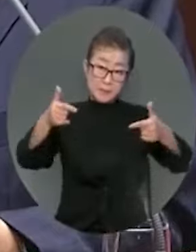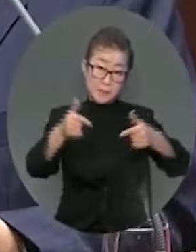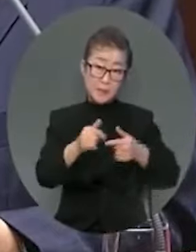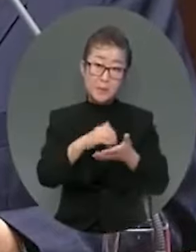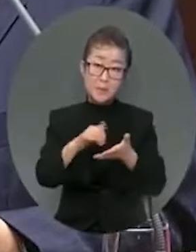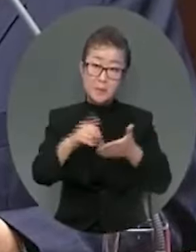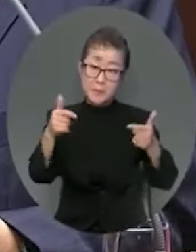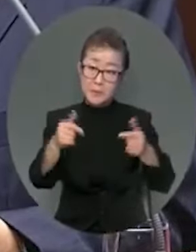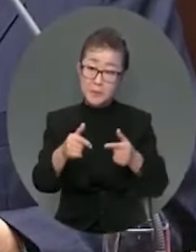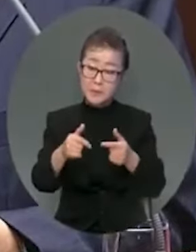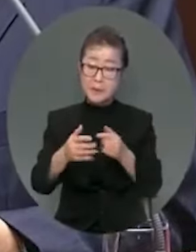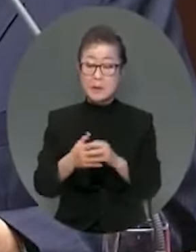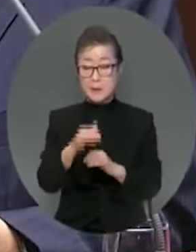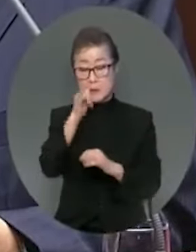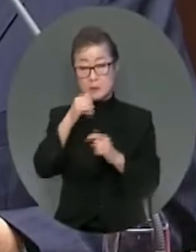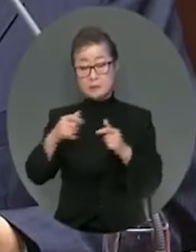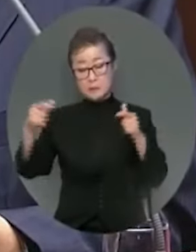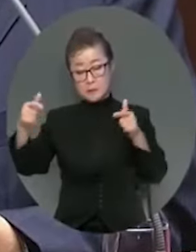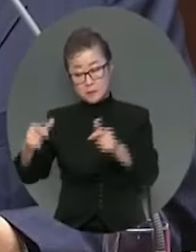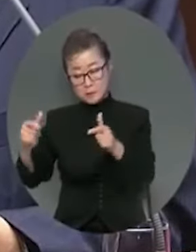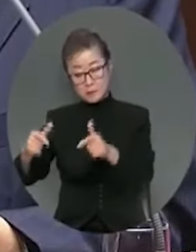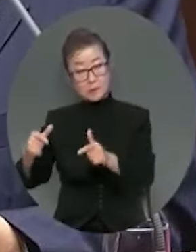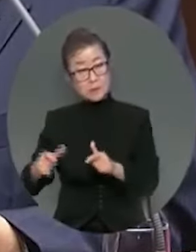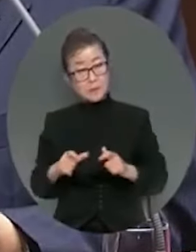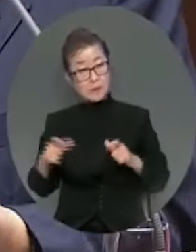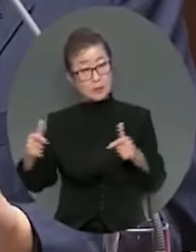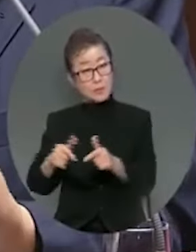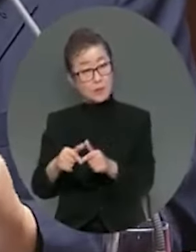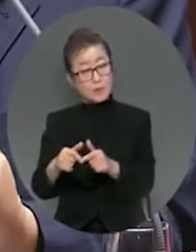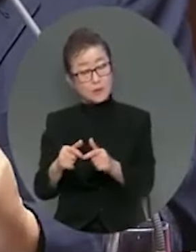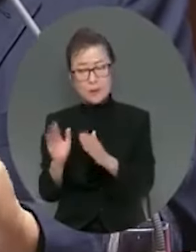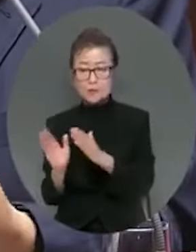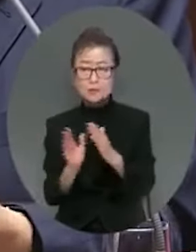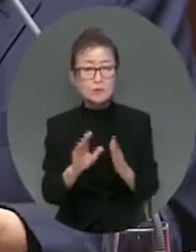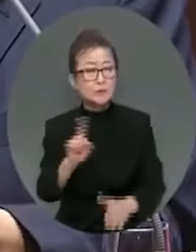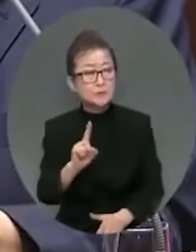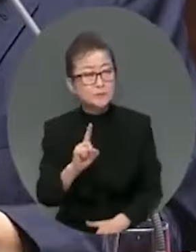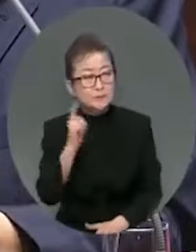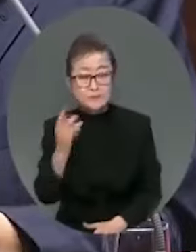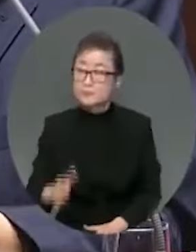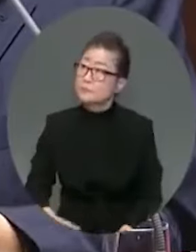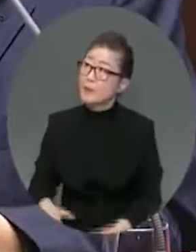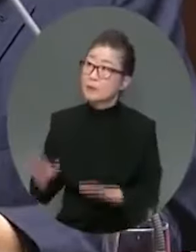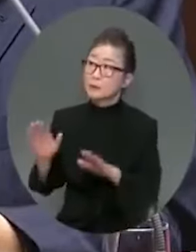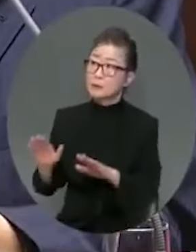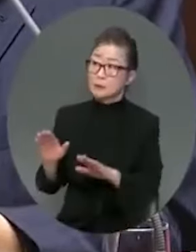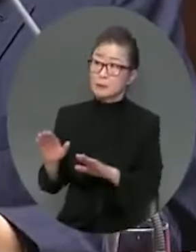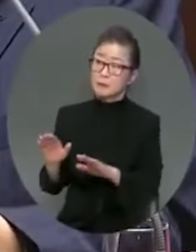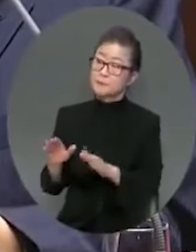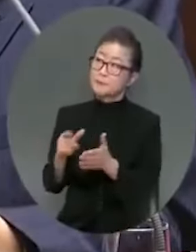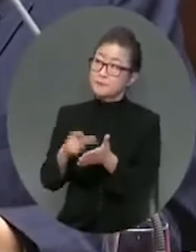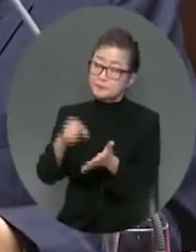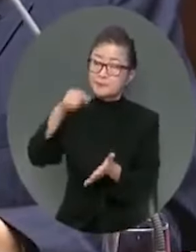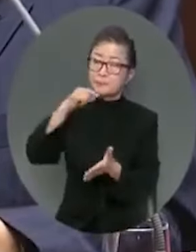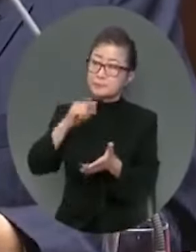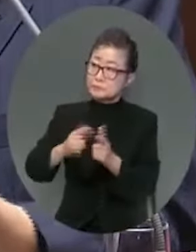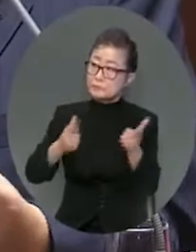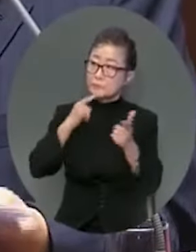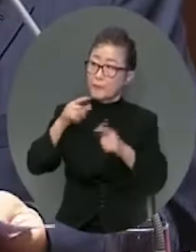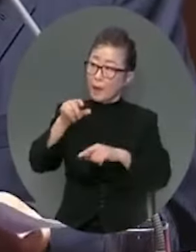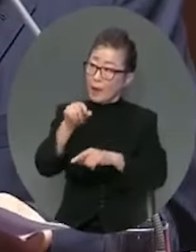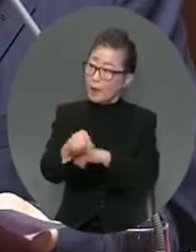있어요? 뭐 그 대책이 쉽지는 않습니다만 방금 말씀하신 행정체제 개편을 비롯해서